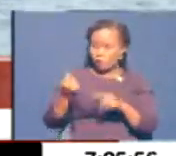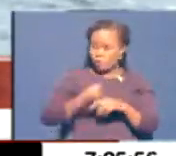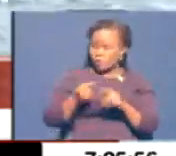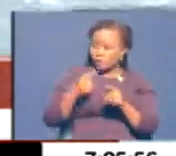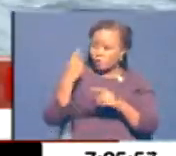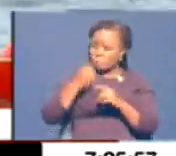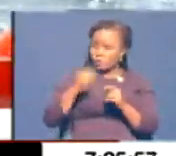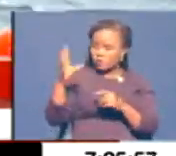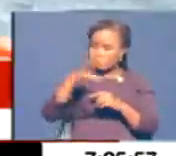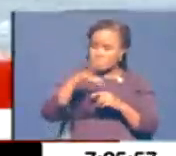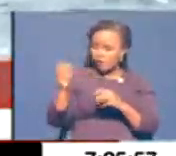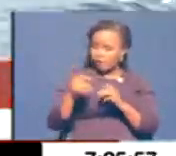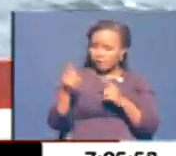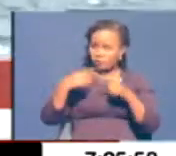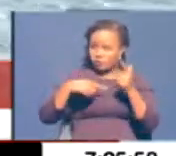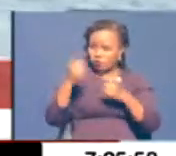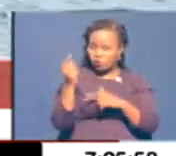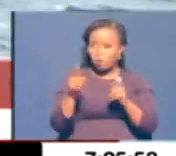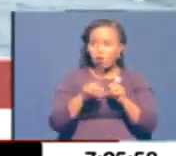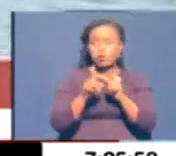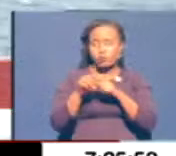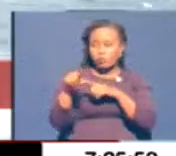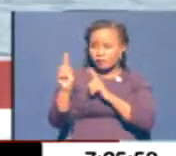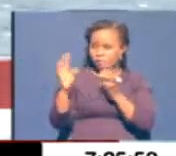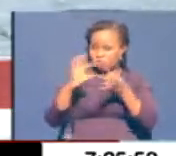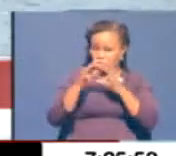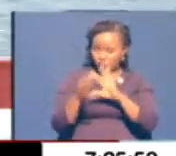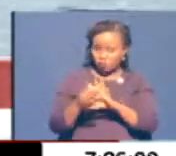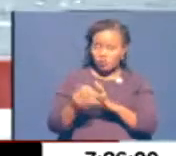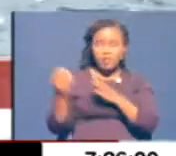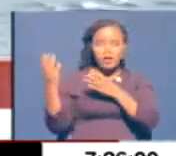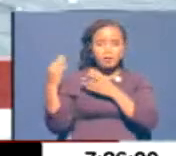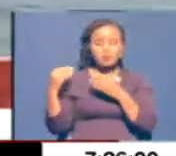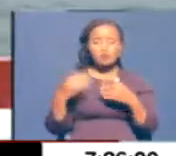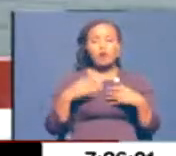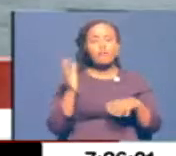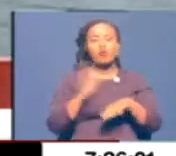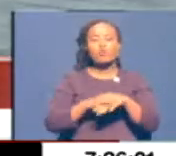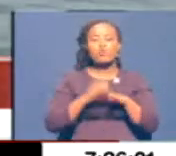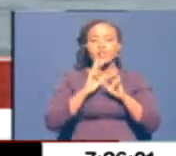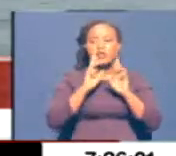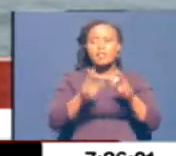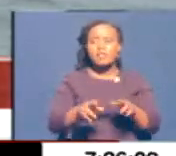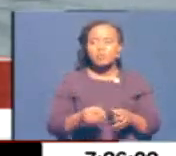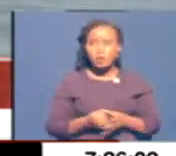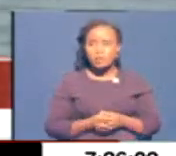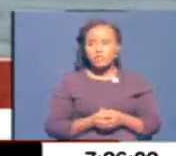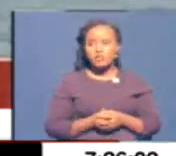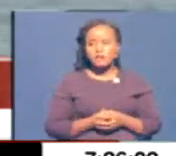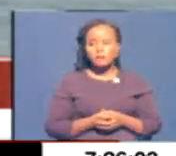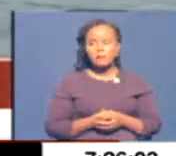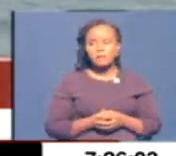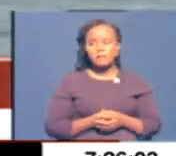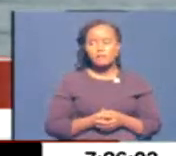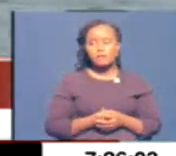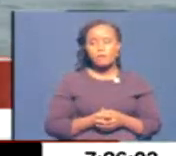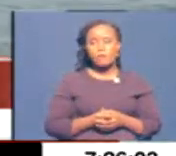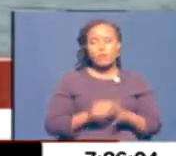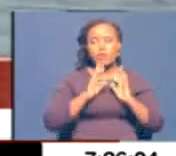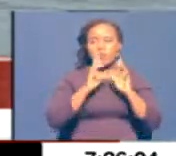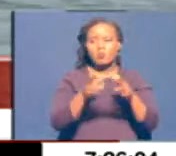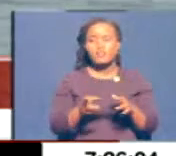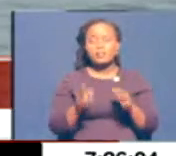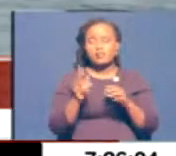katika shindano la kinadada la Skulls ana matumaini ya matokeo mema. Elina Shiveka nikiripotia KBC